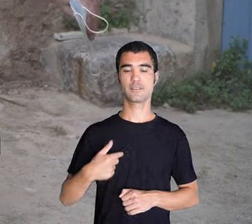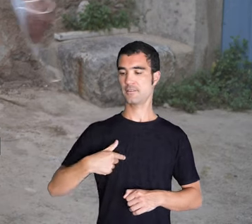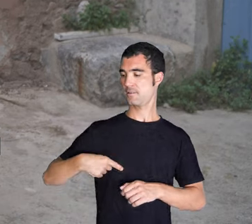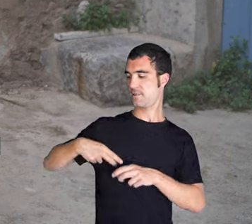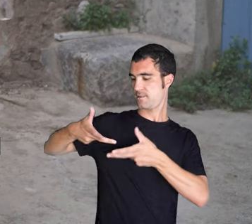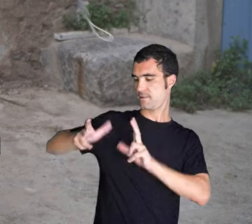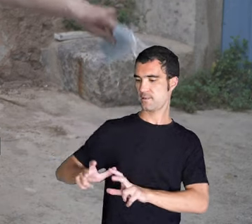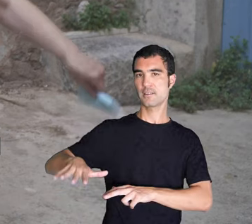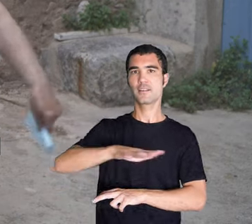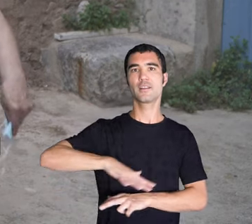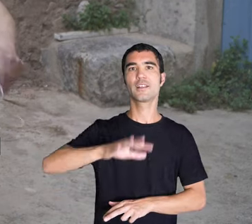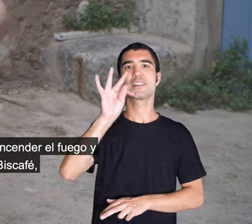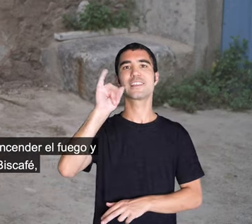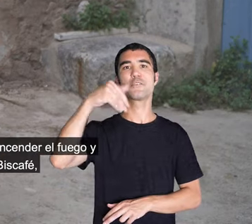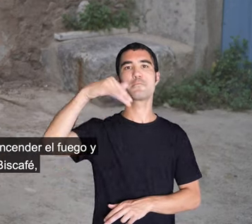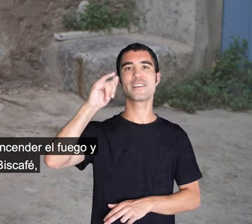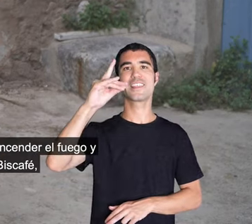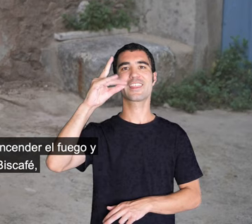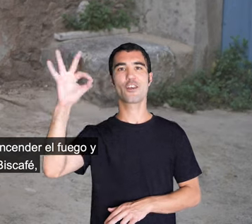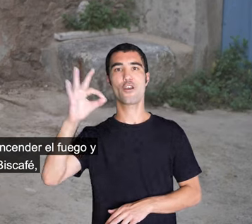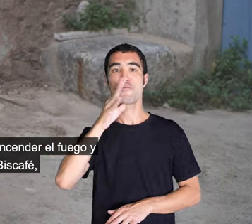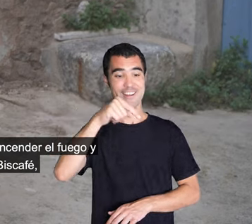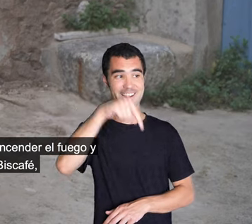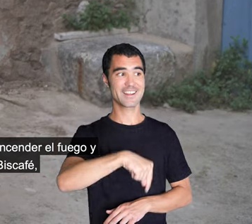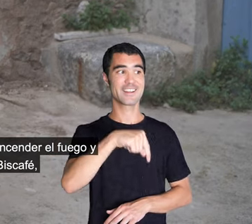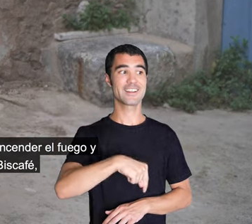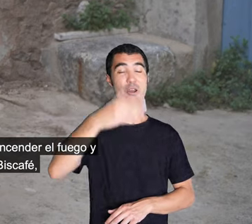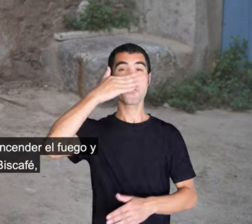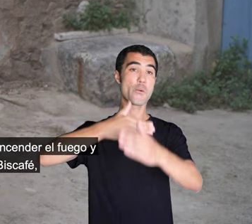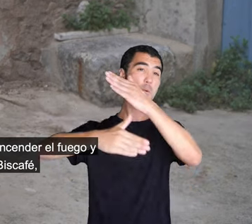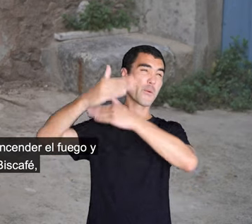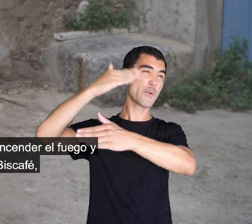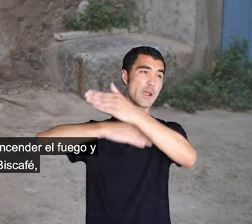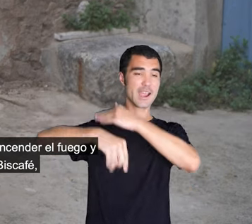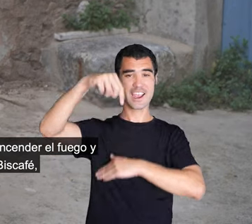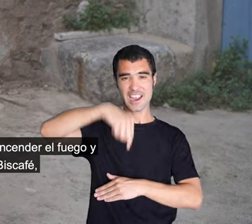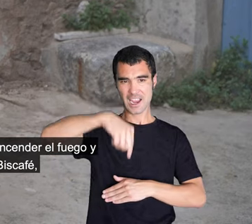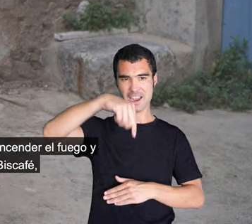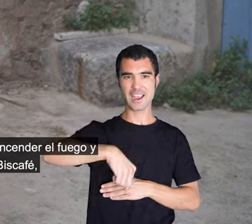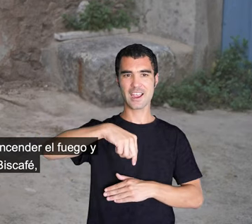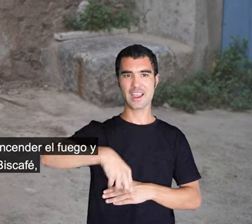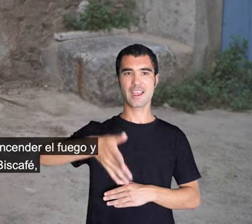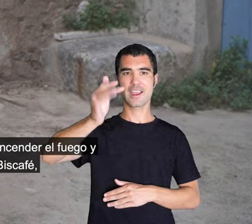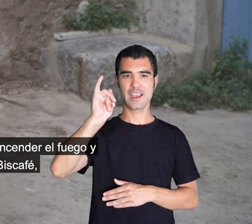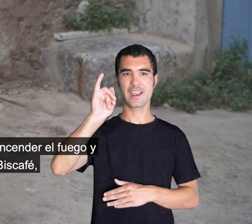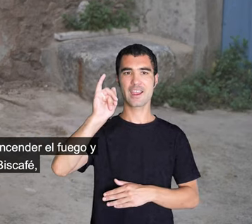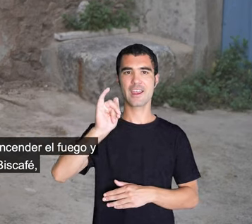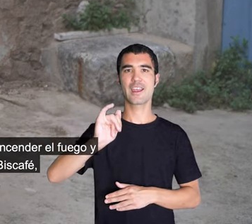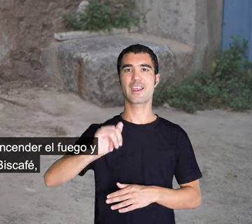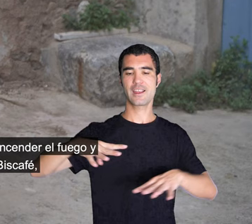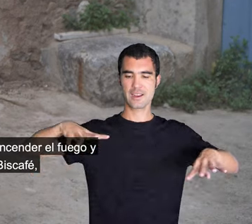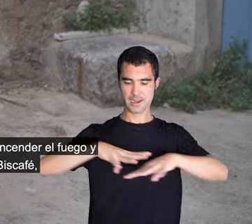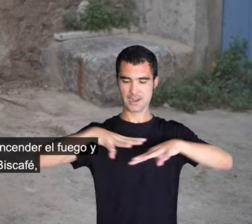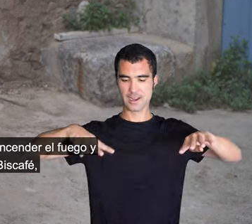això d'aquí... Aquí li deim el Tinyidor, perquè el Tinyidor està aquí. que antigament aquí tenien totes les